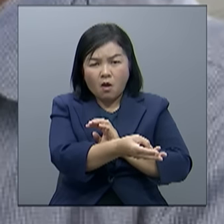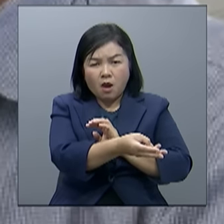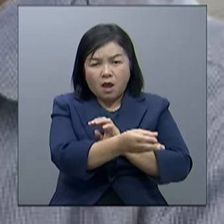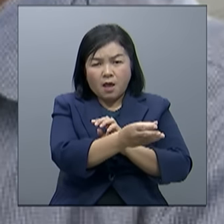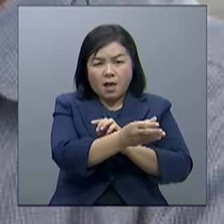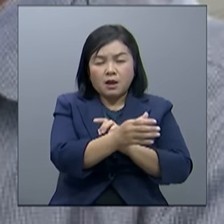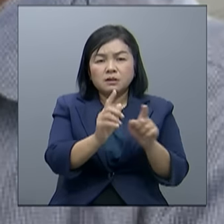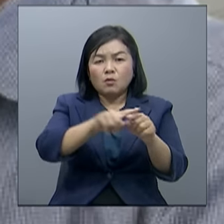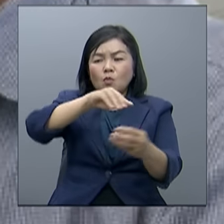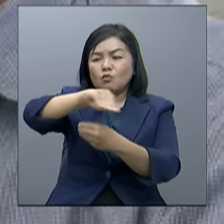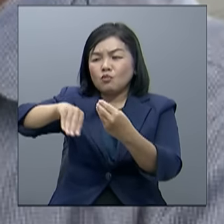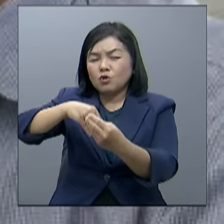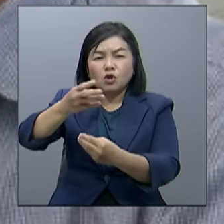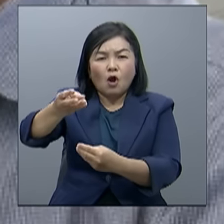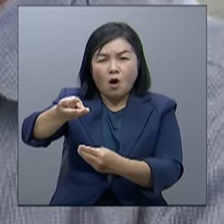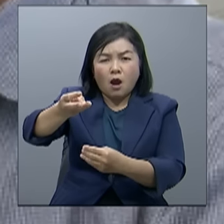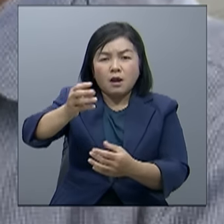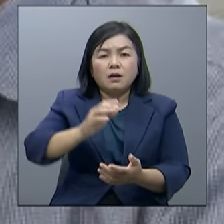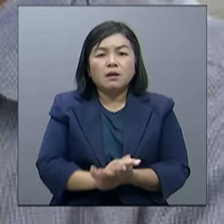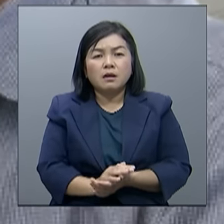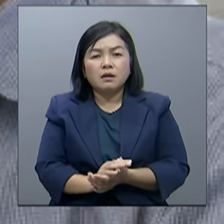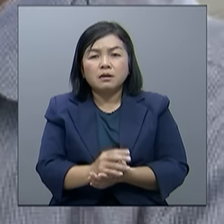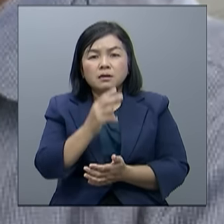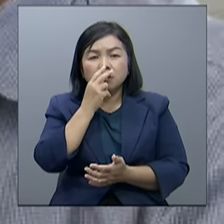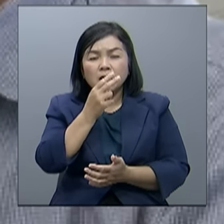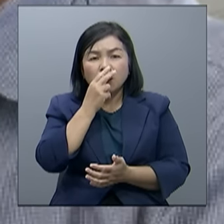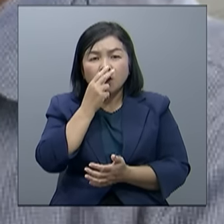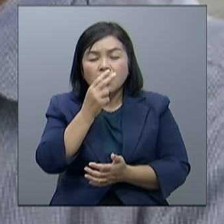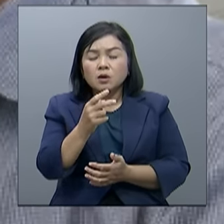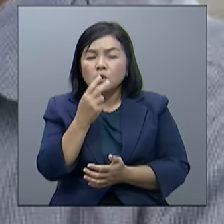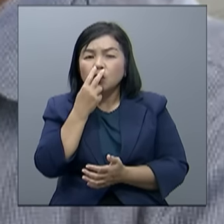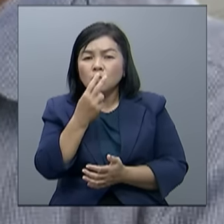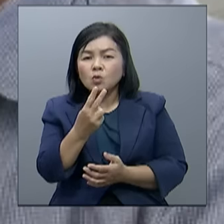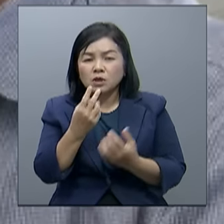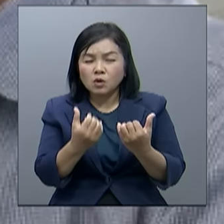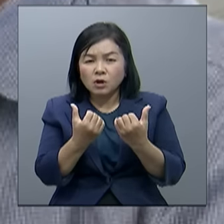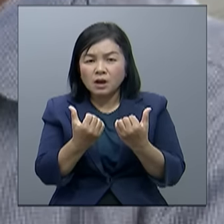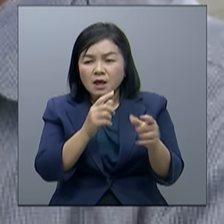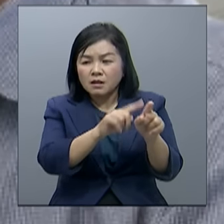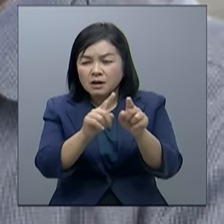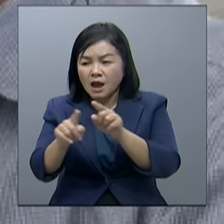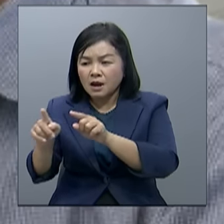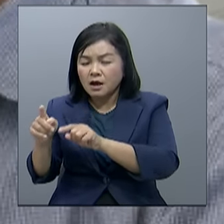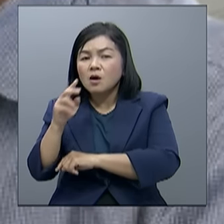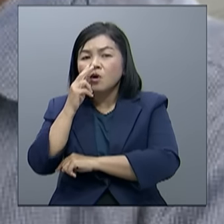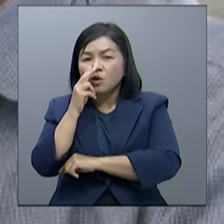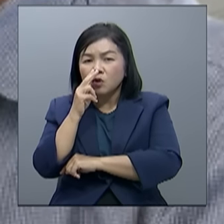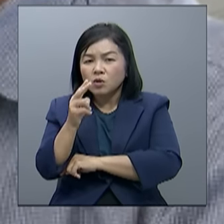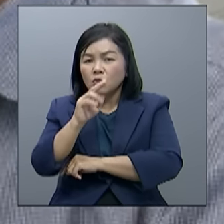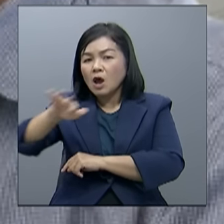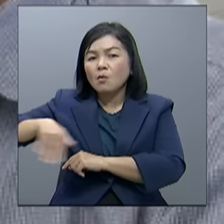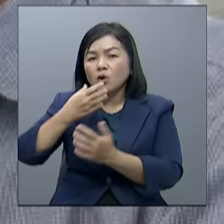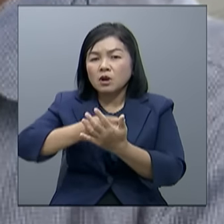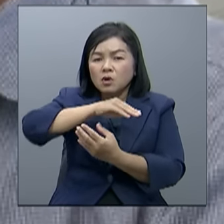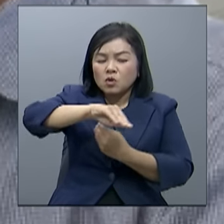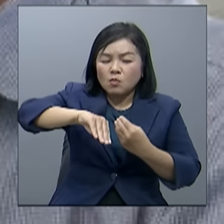ฉะนั้นมันเลยไม่ทำให้พื้นที่เนี่ยมันฟื้นทั้งหมดพอดูจาก5ตอนนี้รวมกันผมก็เลยมองว่าตัวพายุหมุนทางเศรษฐกิจอาจจะ